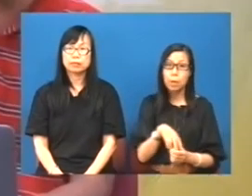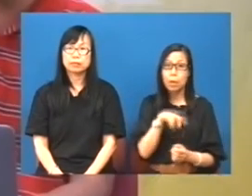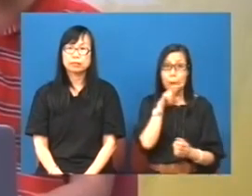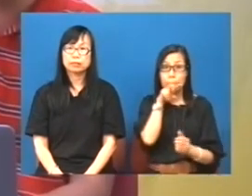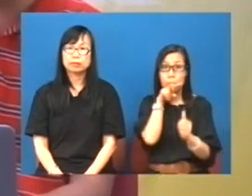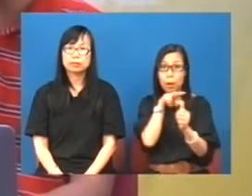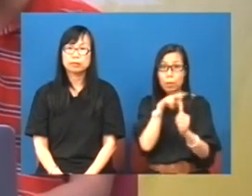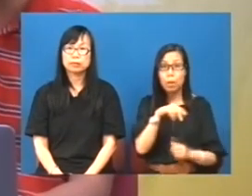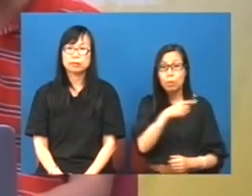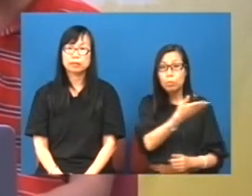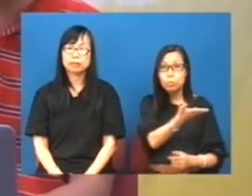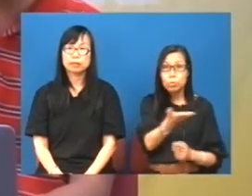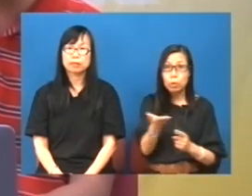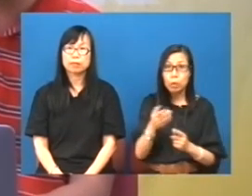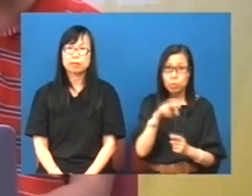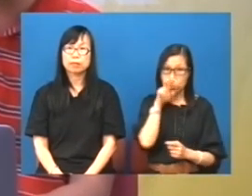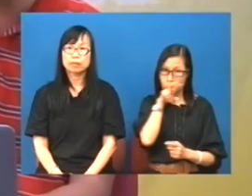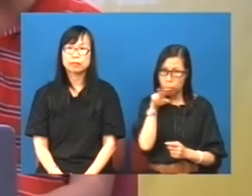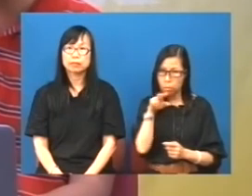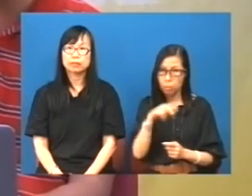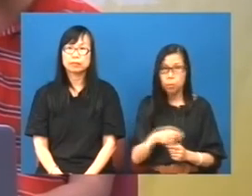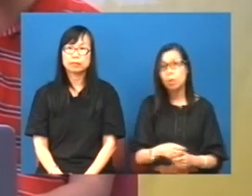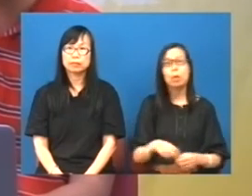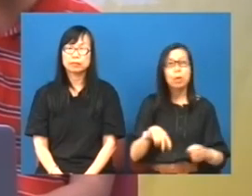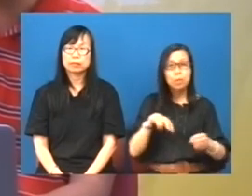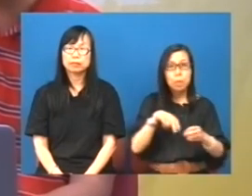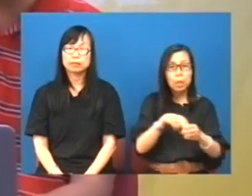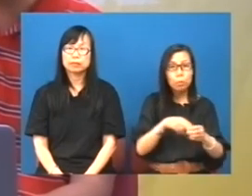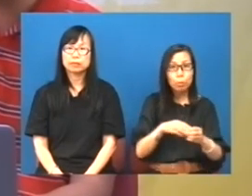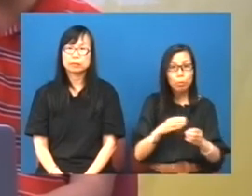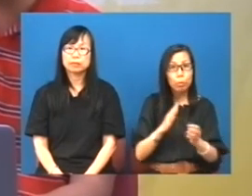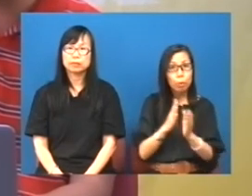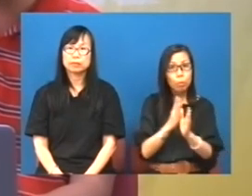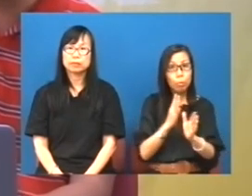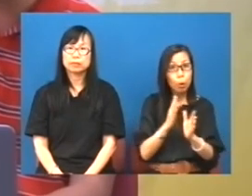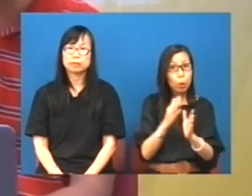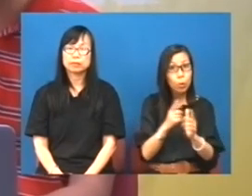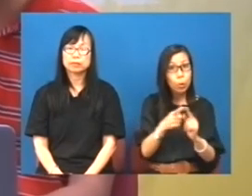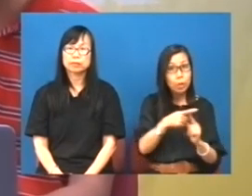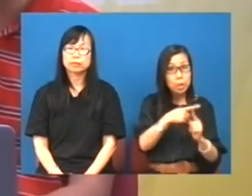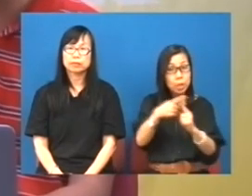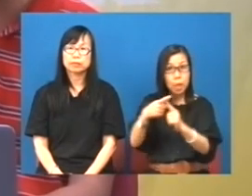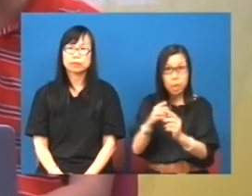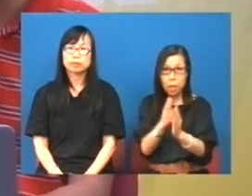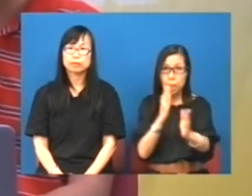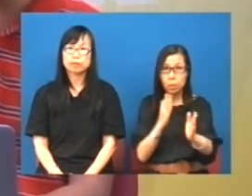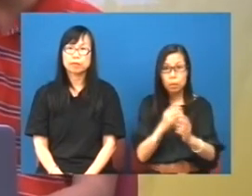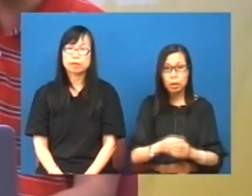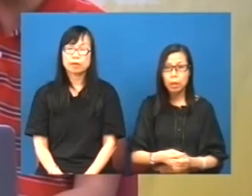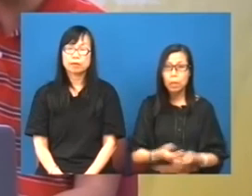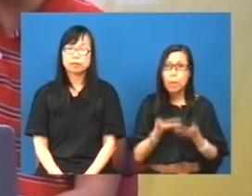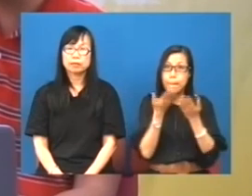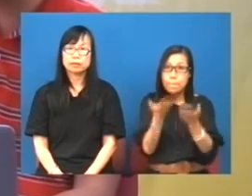一支外國那麼出名的球隊來到香港你應是說我們應該是提供最理想的場地